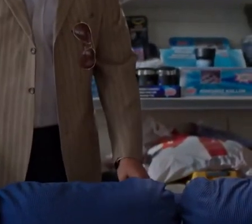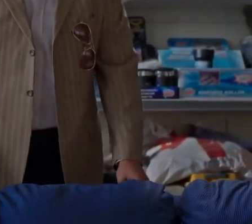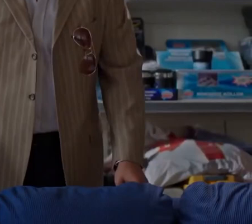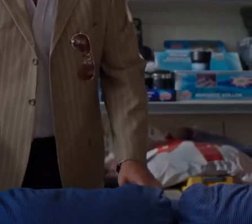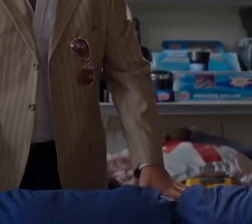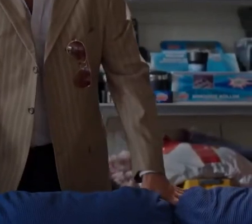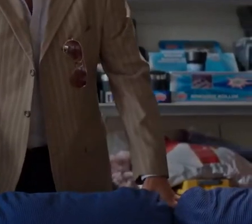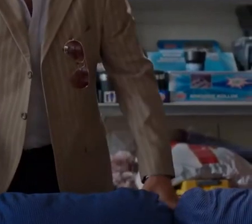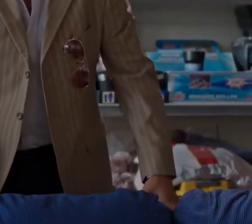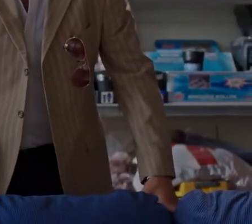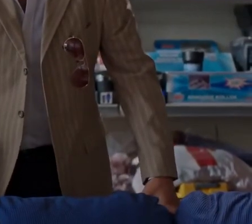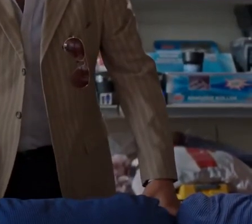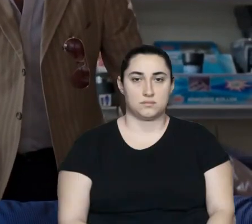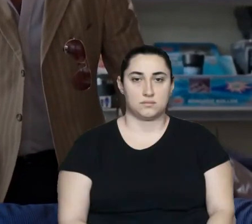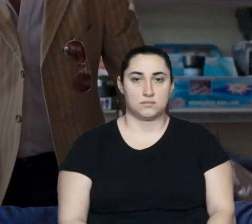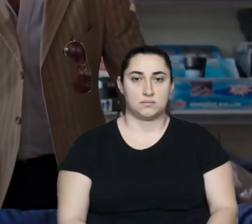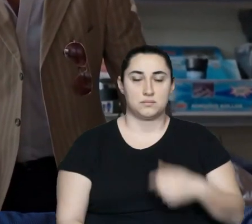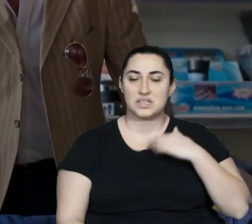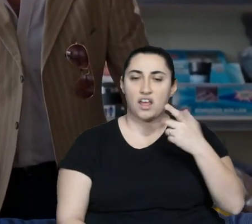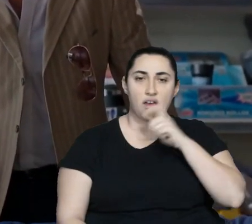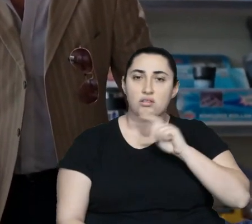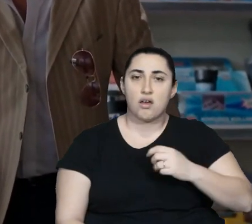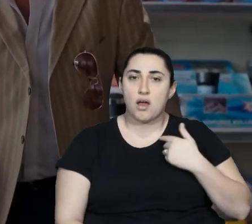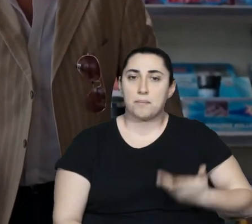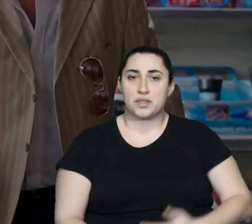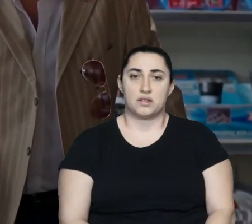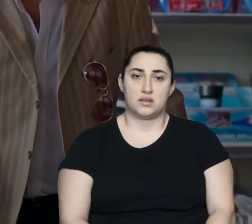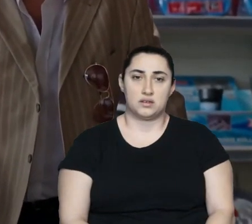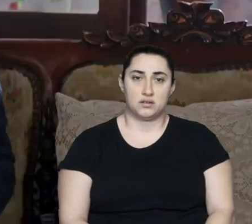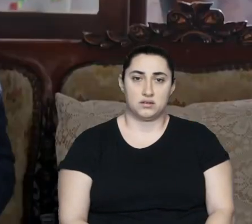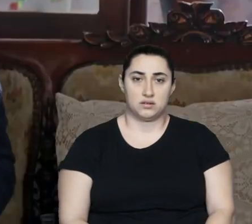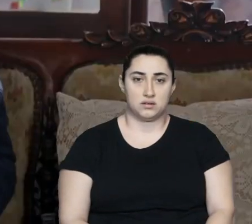çevirdiği başını Burcu'nun gittiği yöne çevirdi. Biz neyi yanlış yaptık lan?